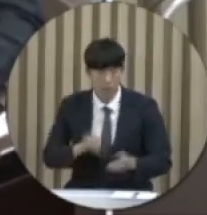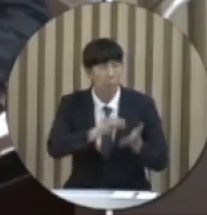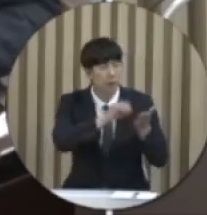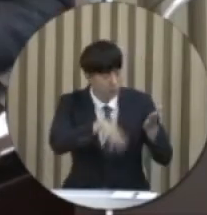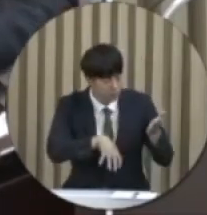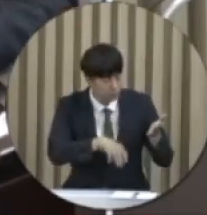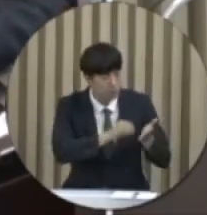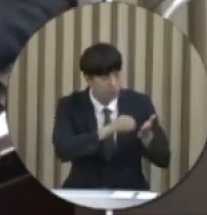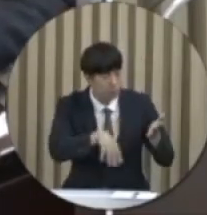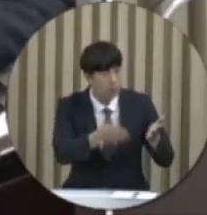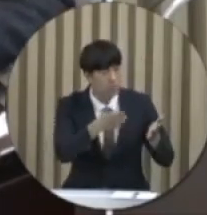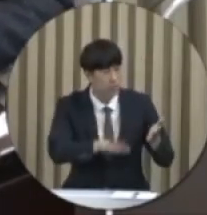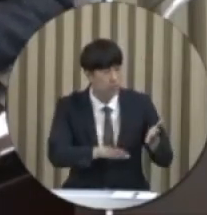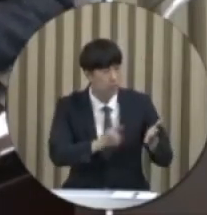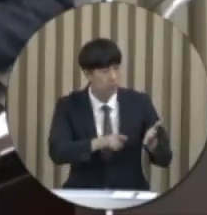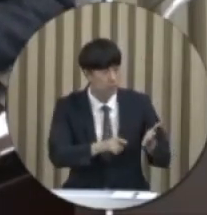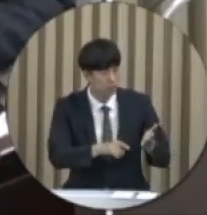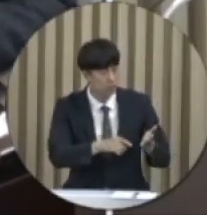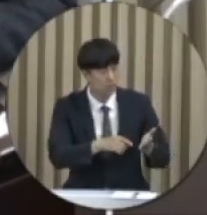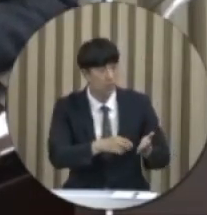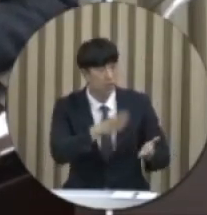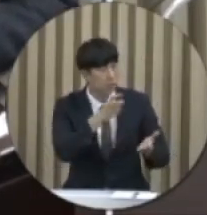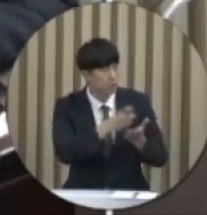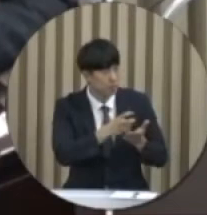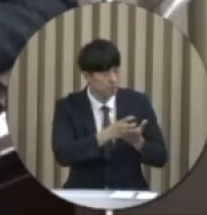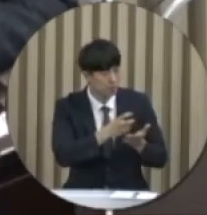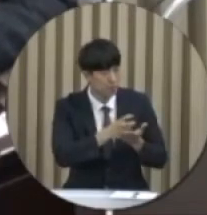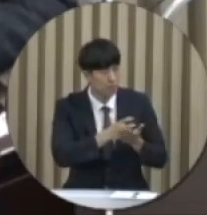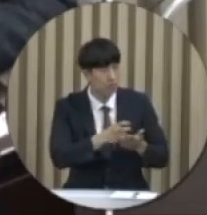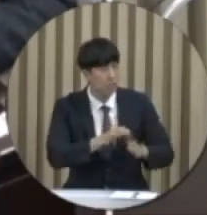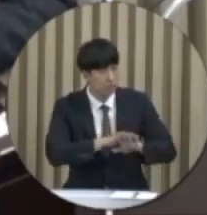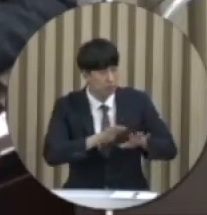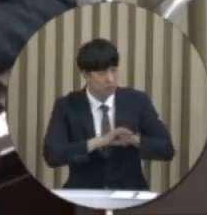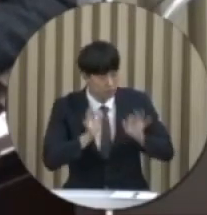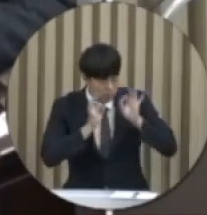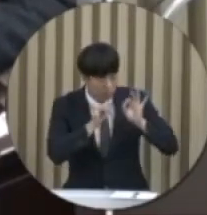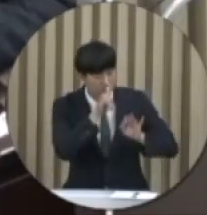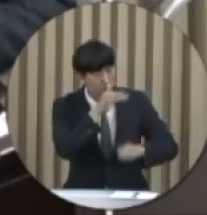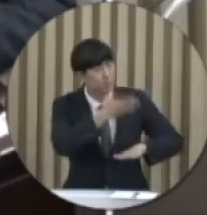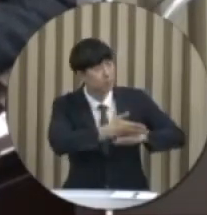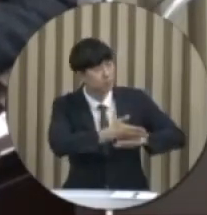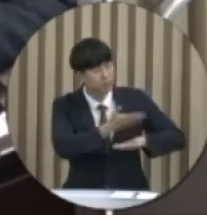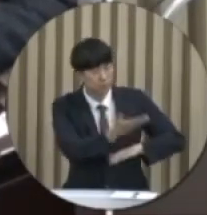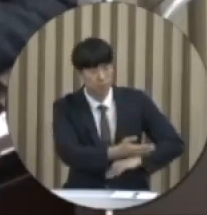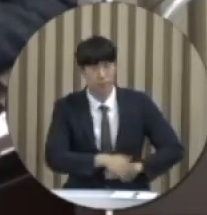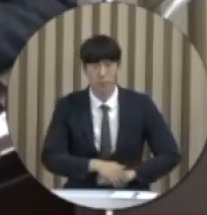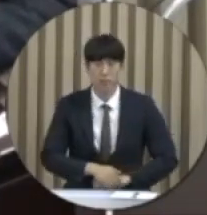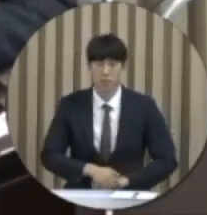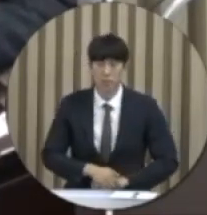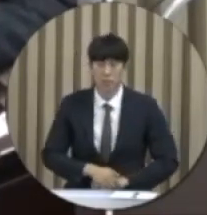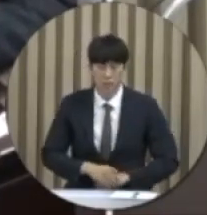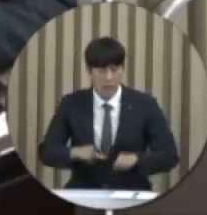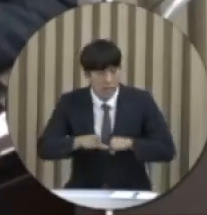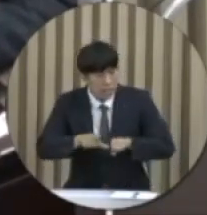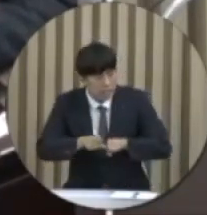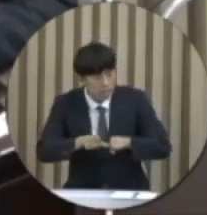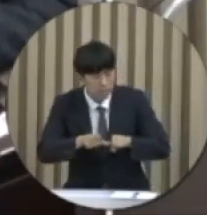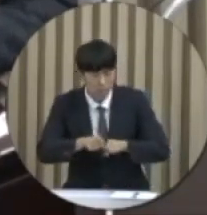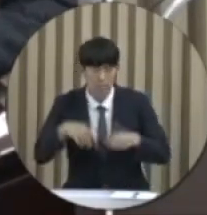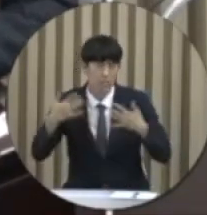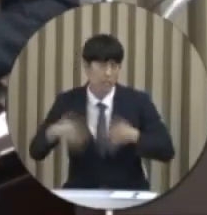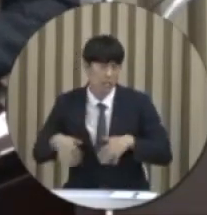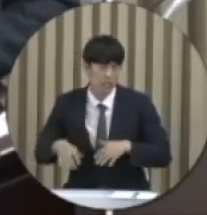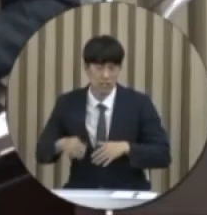있는데 정책에 담아주셔서 감사하고요. 도시가스 역시도 지금 그렇게 취약계층에 공급을